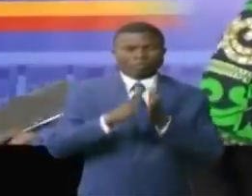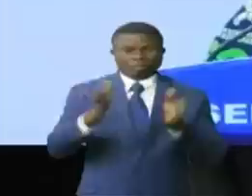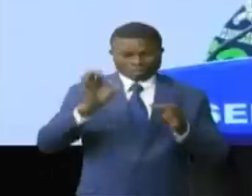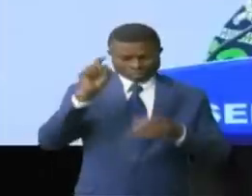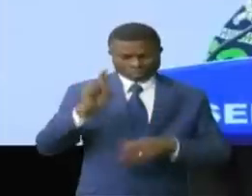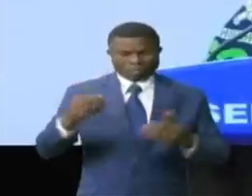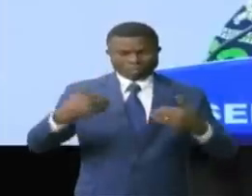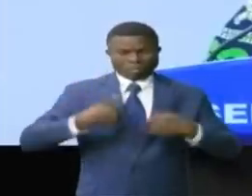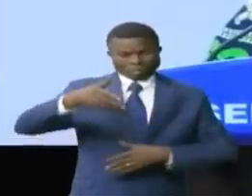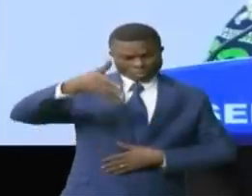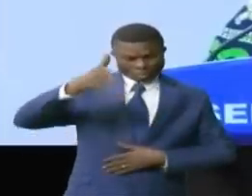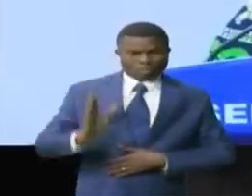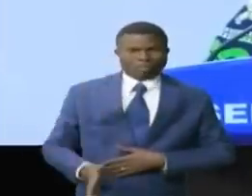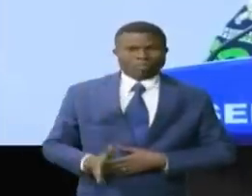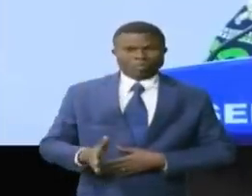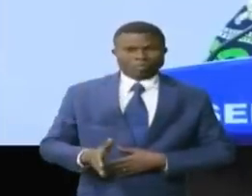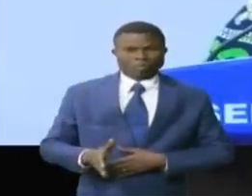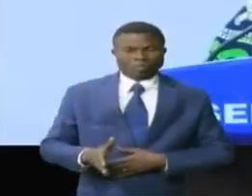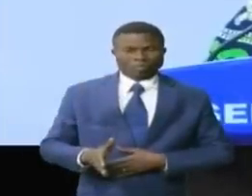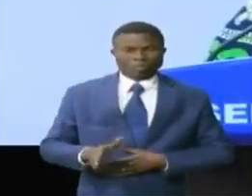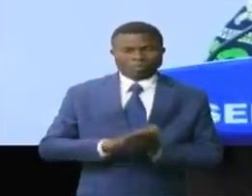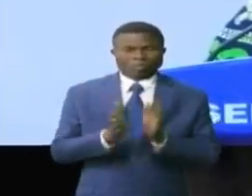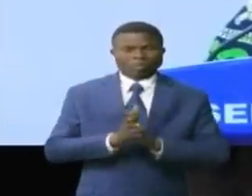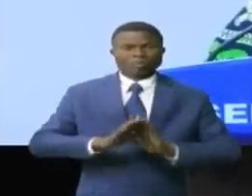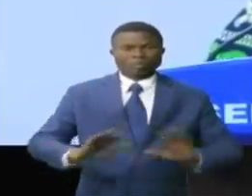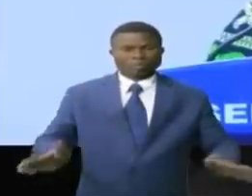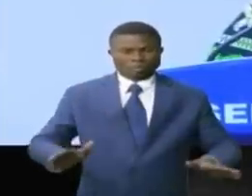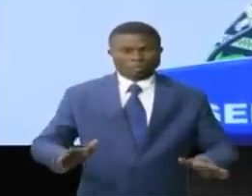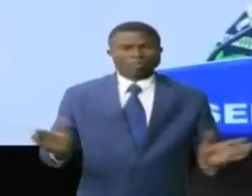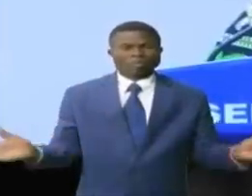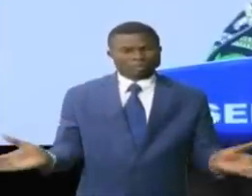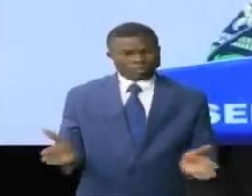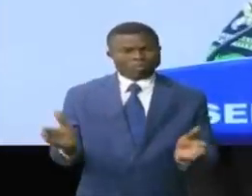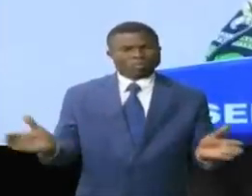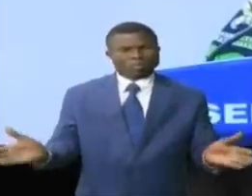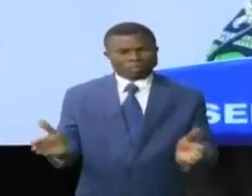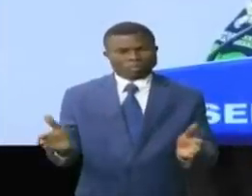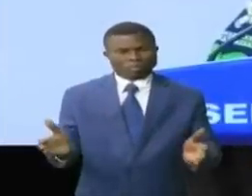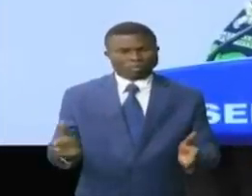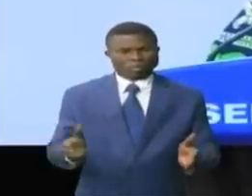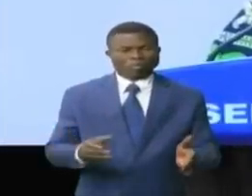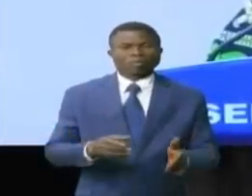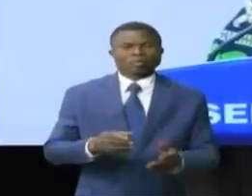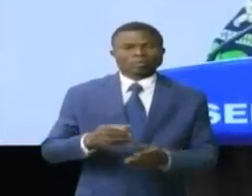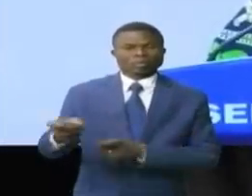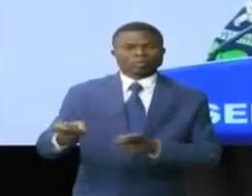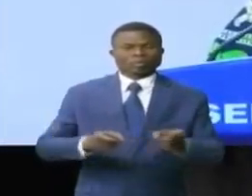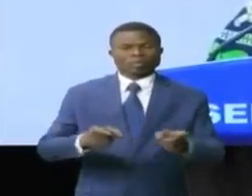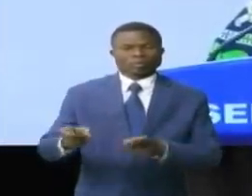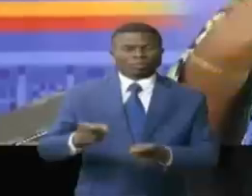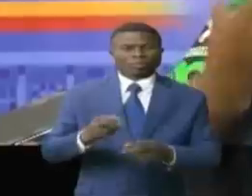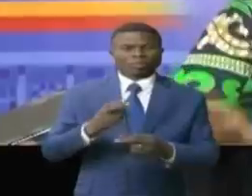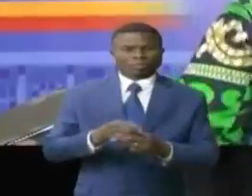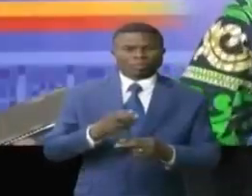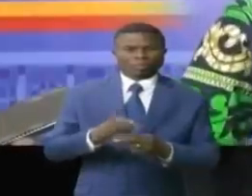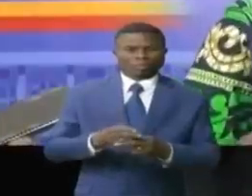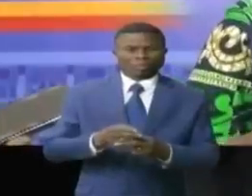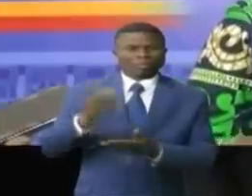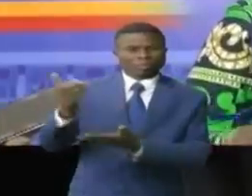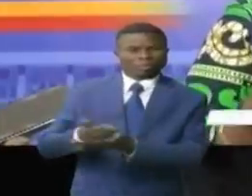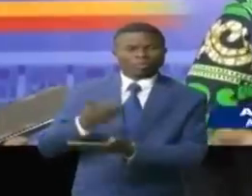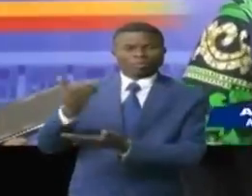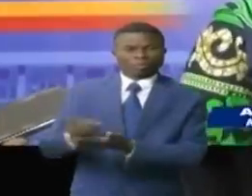qu'il y ait des spécialistes qui soient capables d'encadrer la gestion, la gestion et